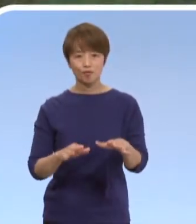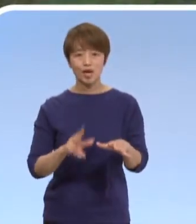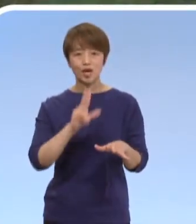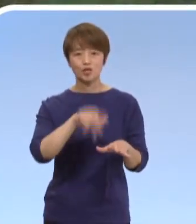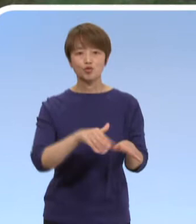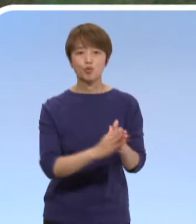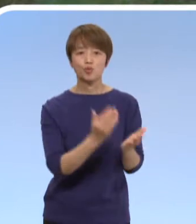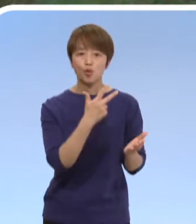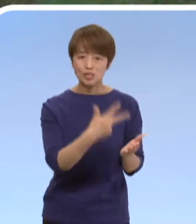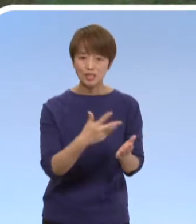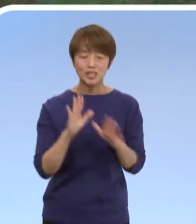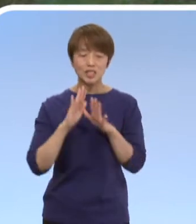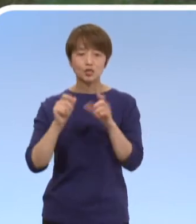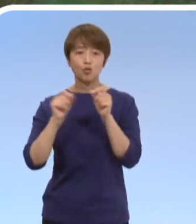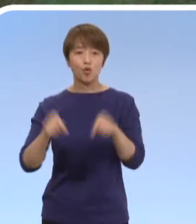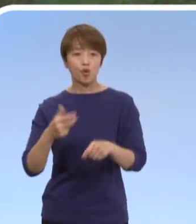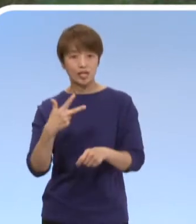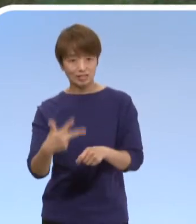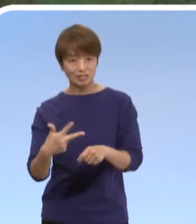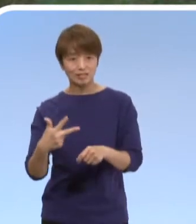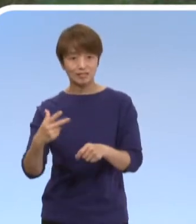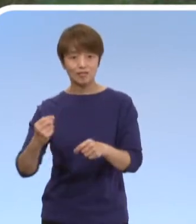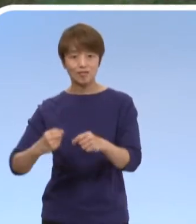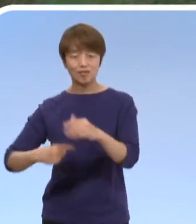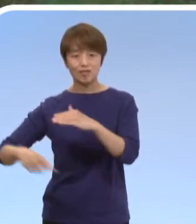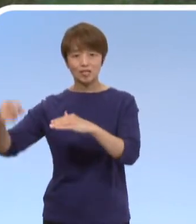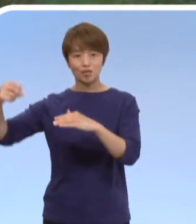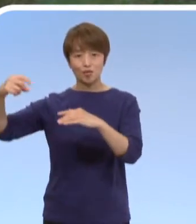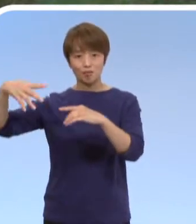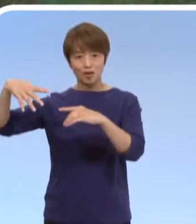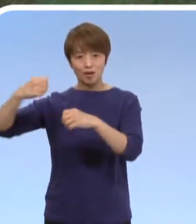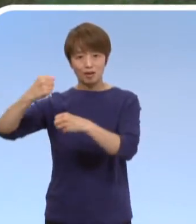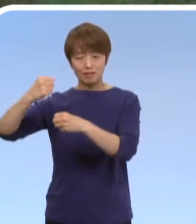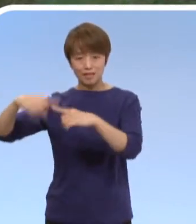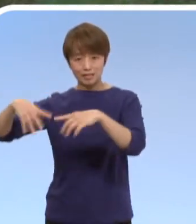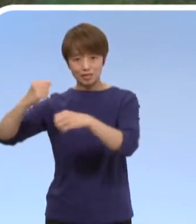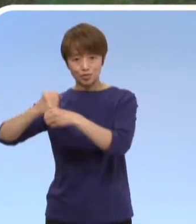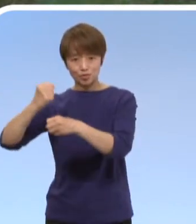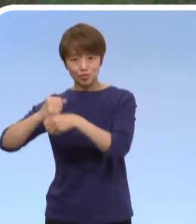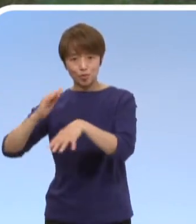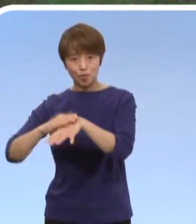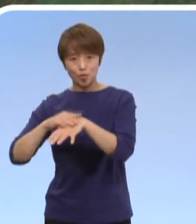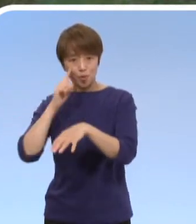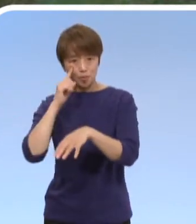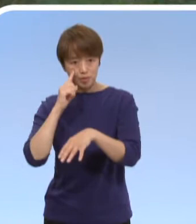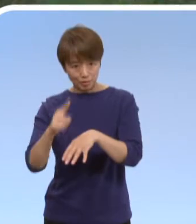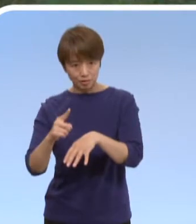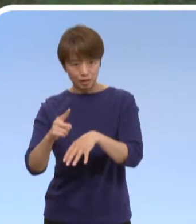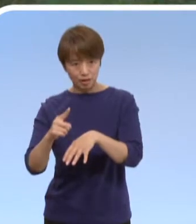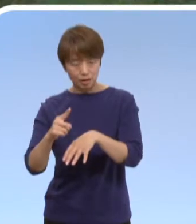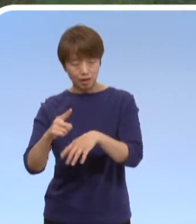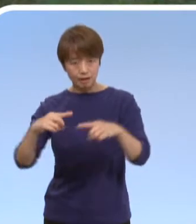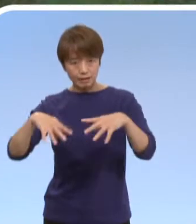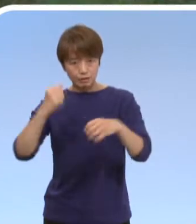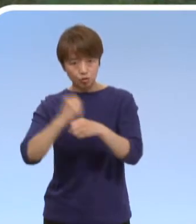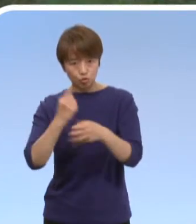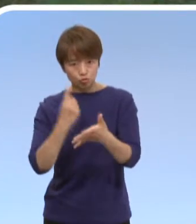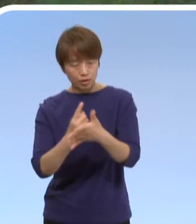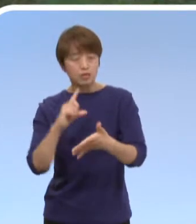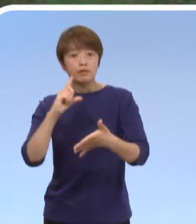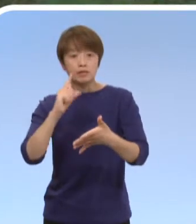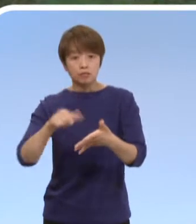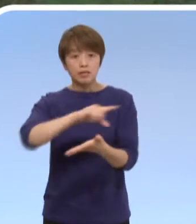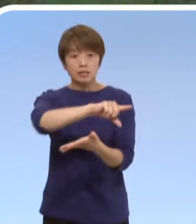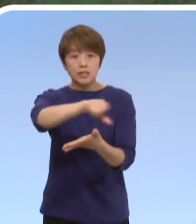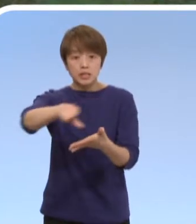今日は洲本市と豊岡市から太陽光発電の実例を見てきましたが、単に発電して使うだ